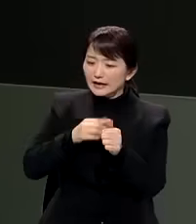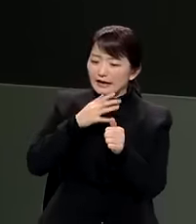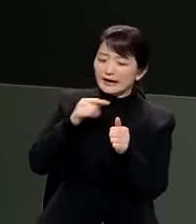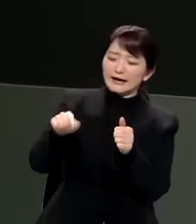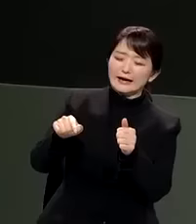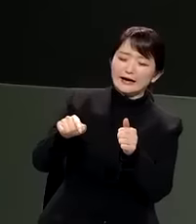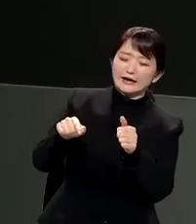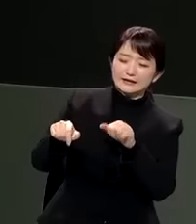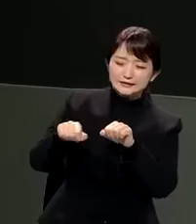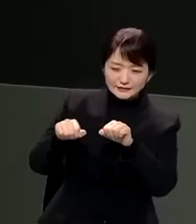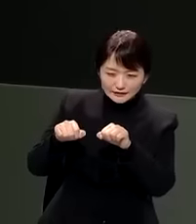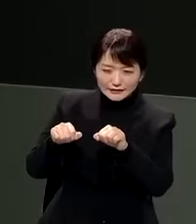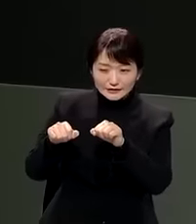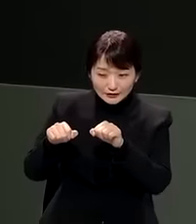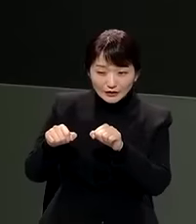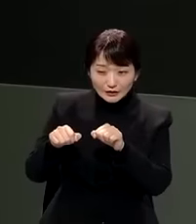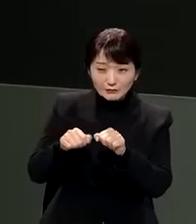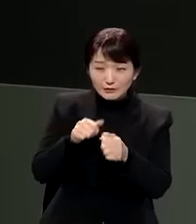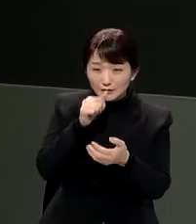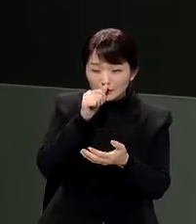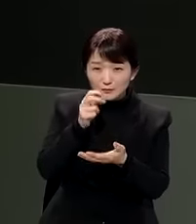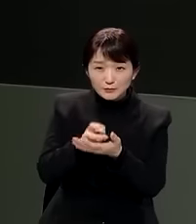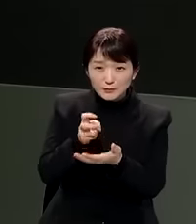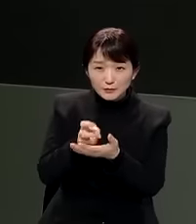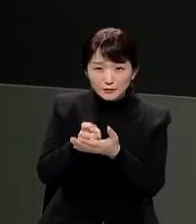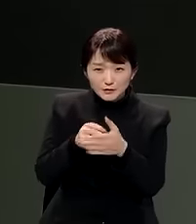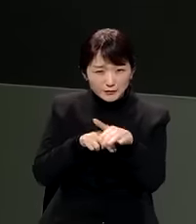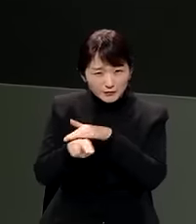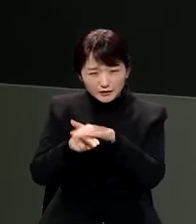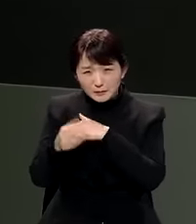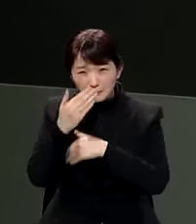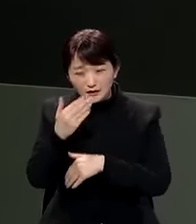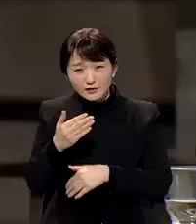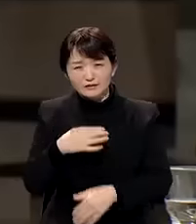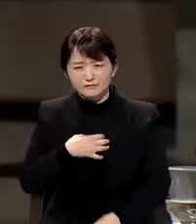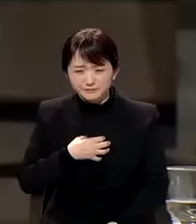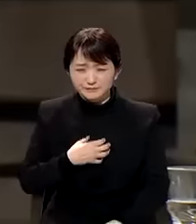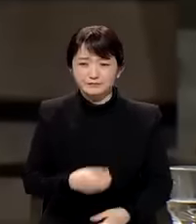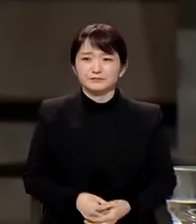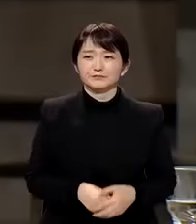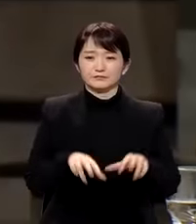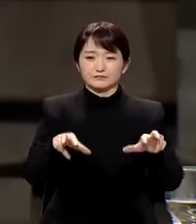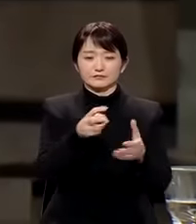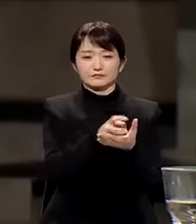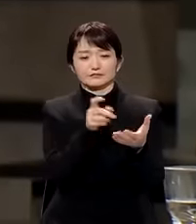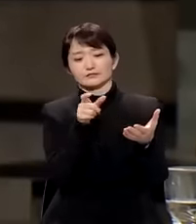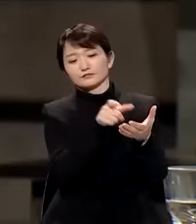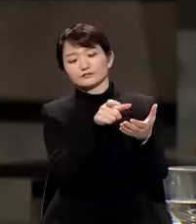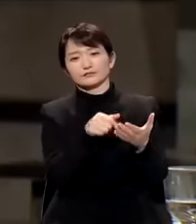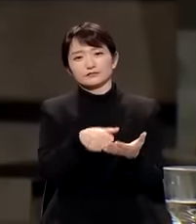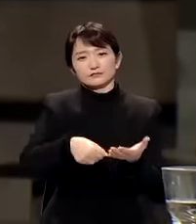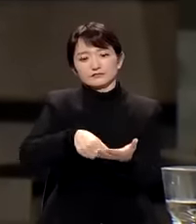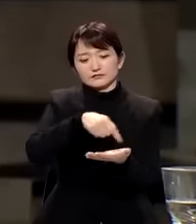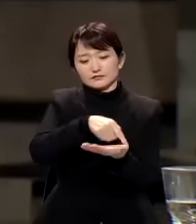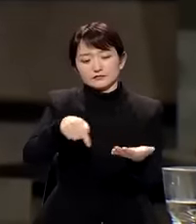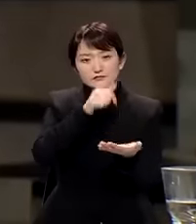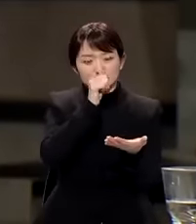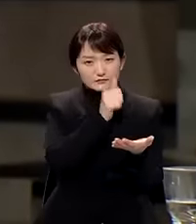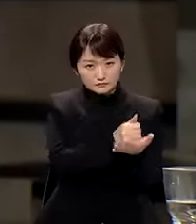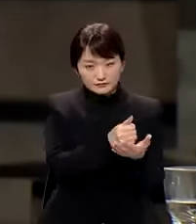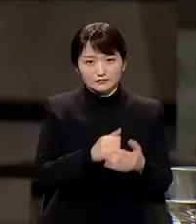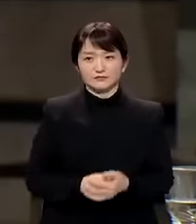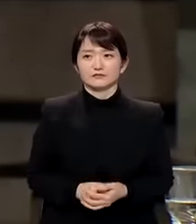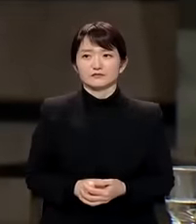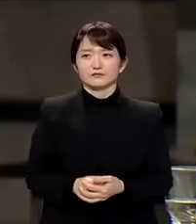걸리 속 피해 가는구나 할까봐 또 걱정이네요 교수님네 현행법상 이제 재물 송개 아든 또 주거침입